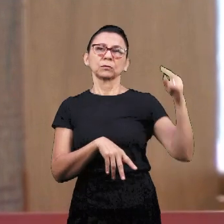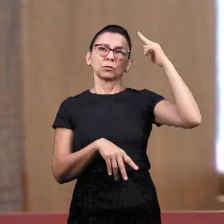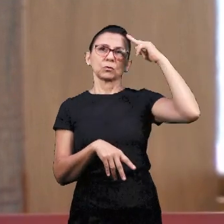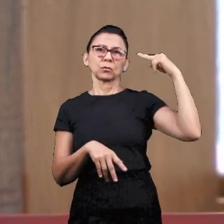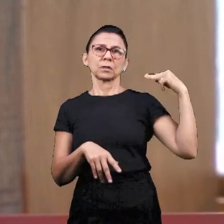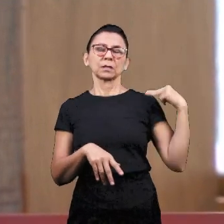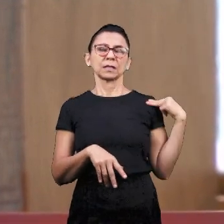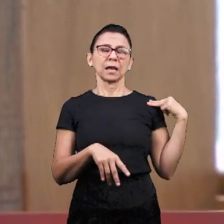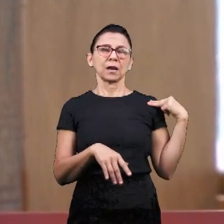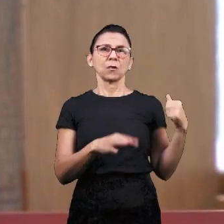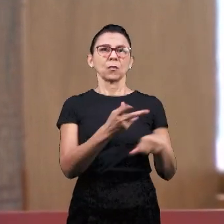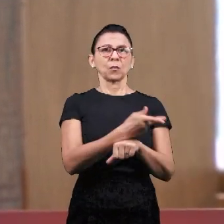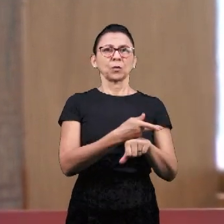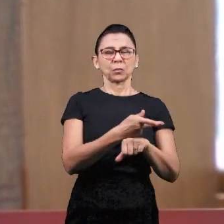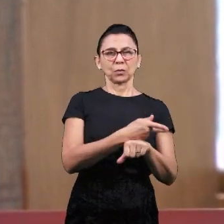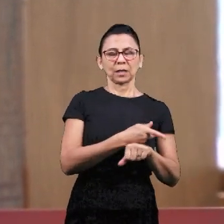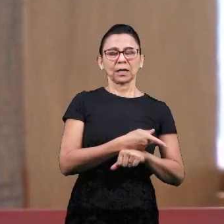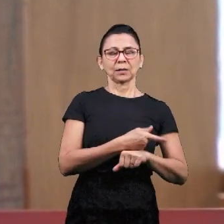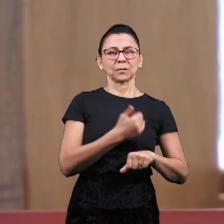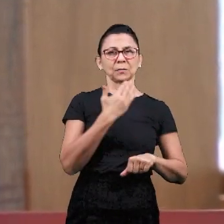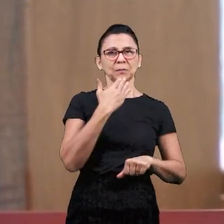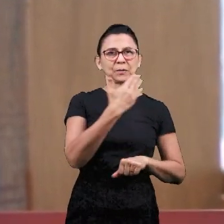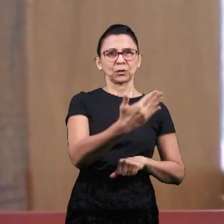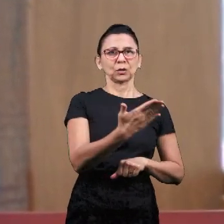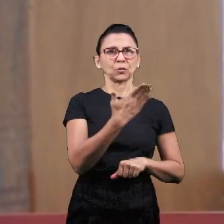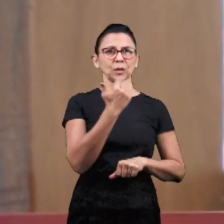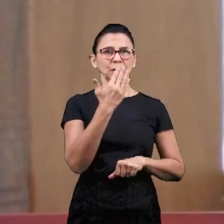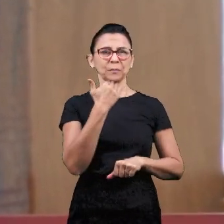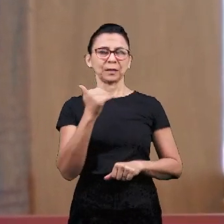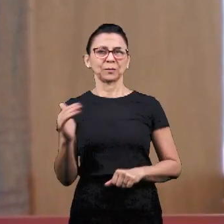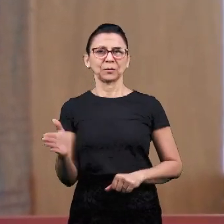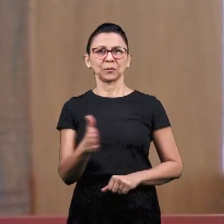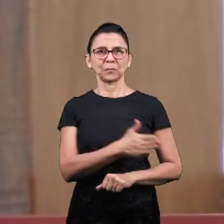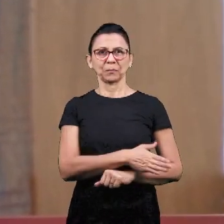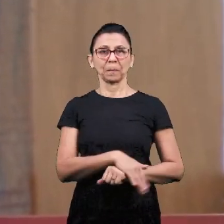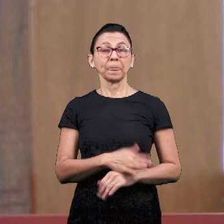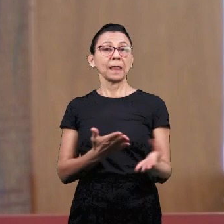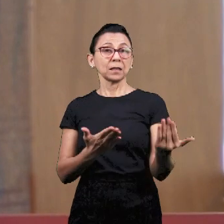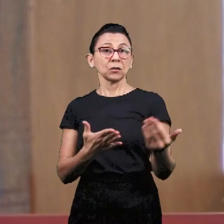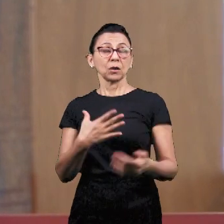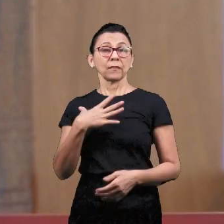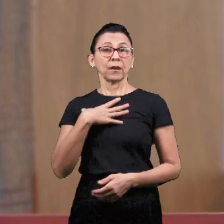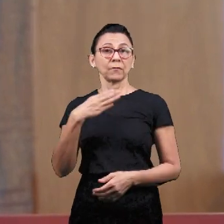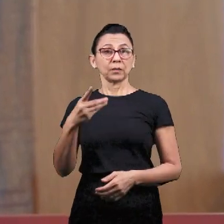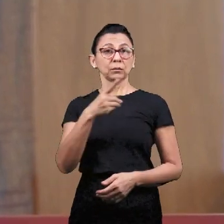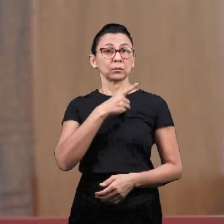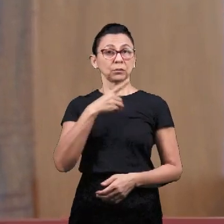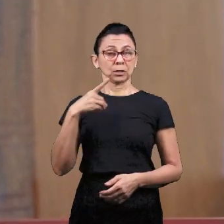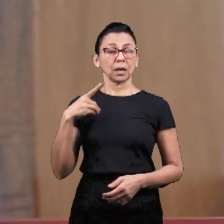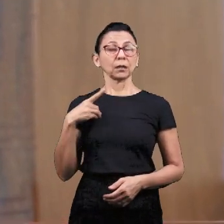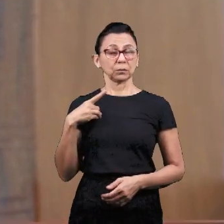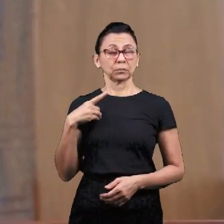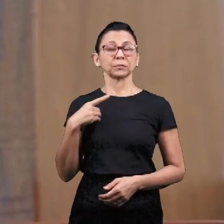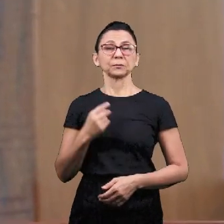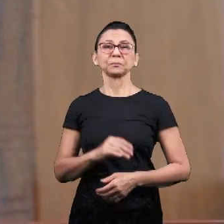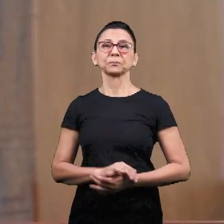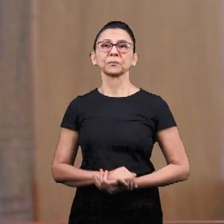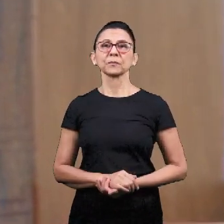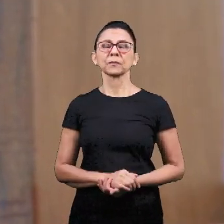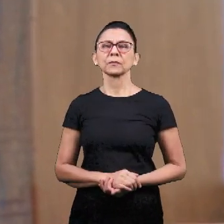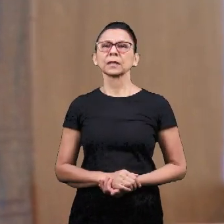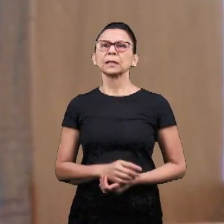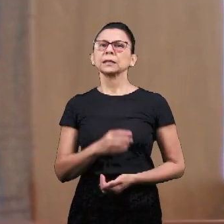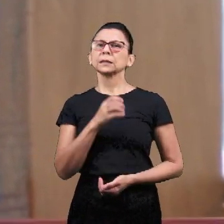Amen. Donc, Pantuka, fils d'un de nos diacres de notre église à Kiev, il a dit que quand Joseph a